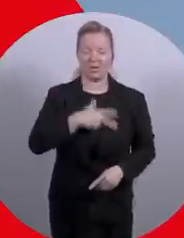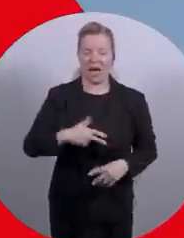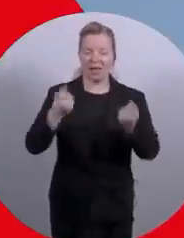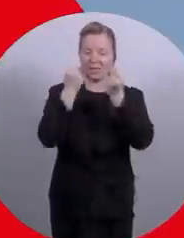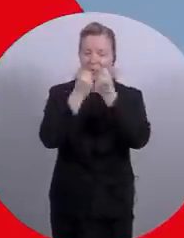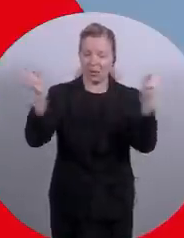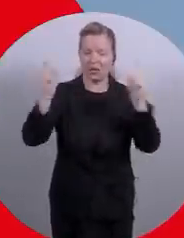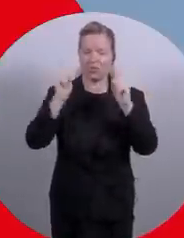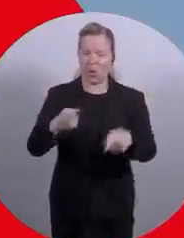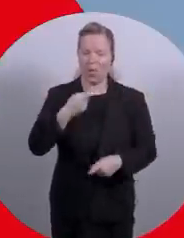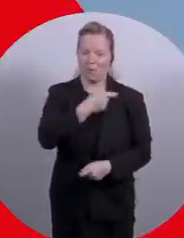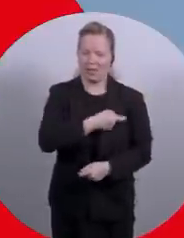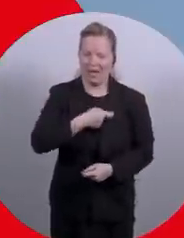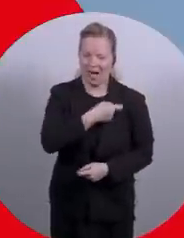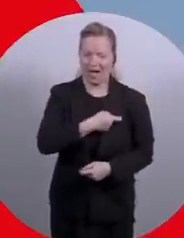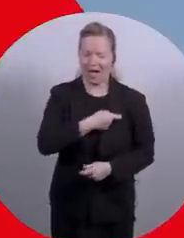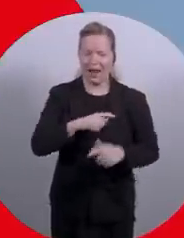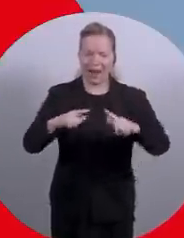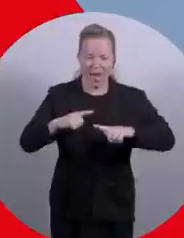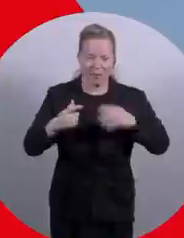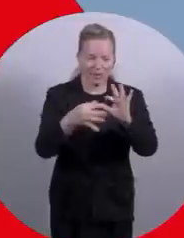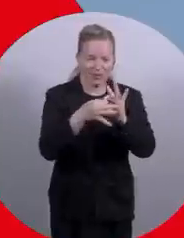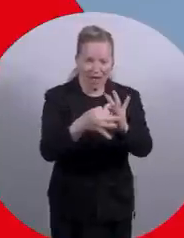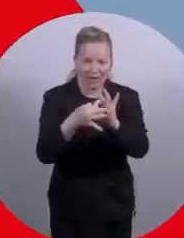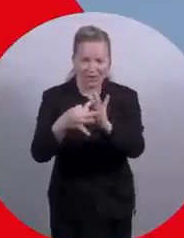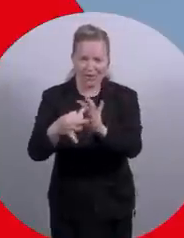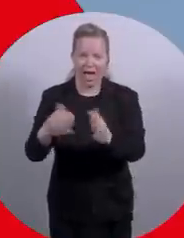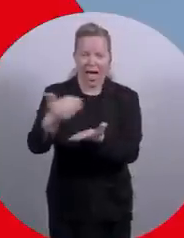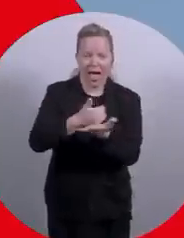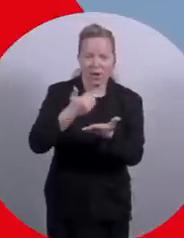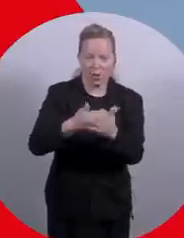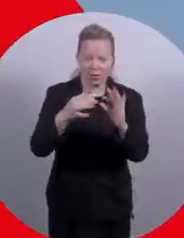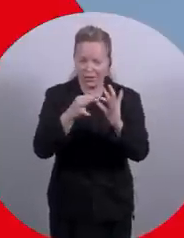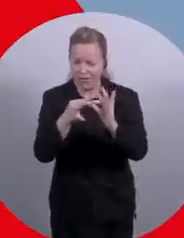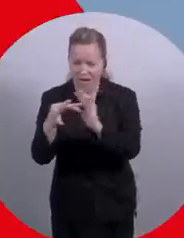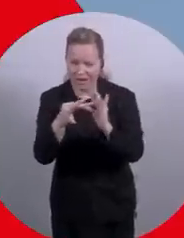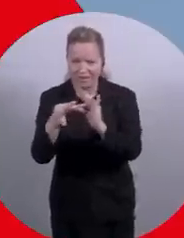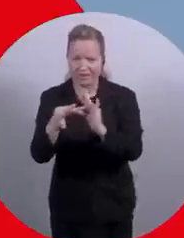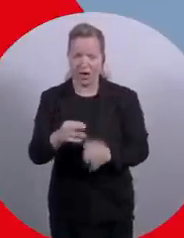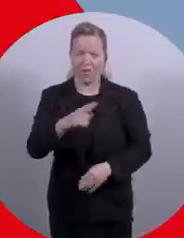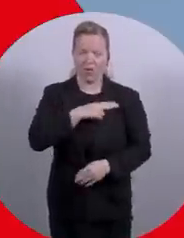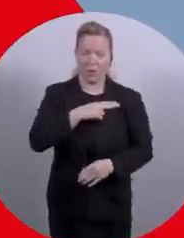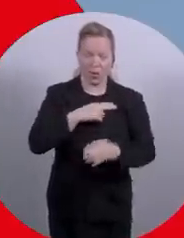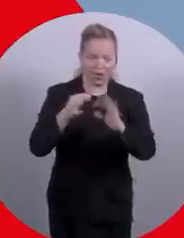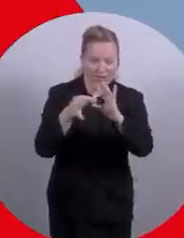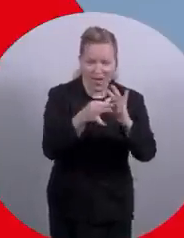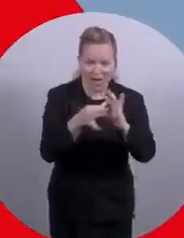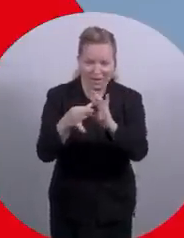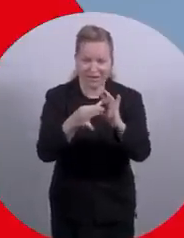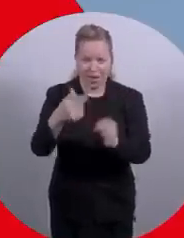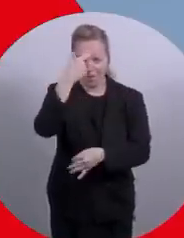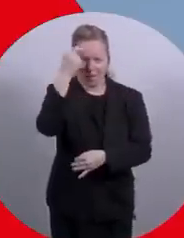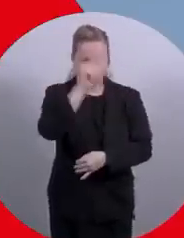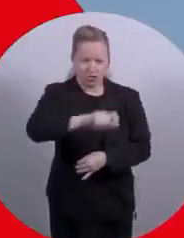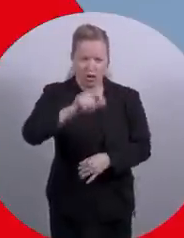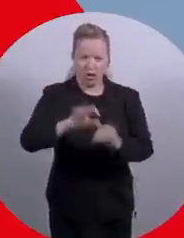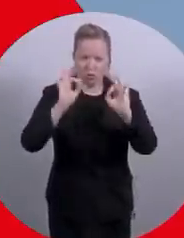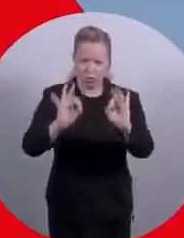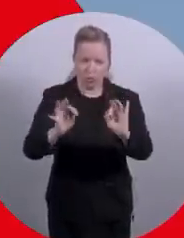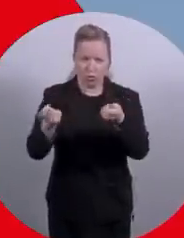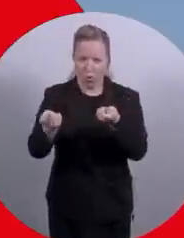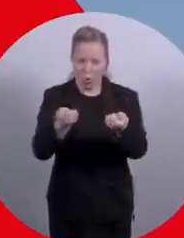Partei sein die die Lebensverhältnisse die die Einkommensverhältnisse die wir Vermögensverhältnisse der Menschen so organisiert